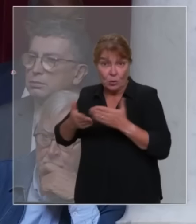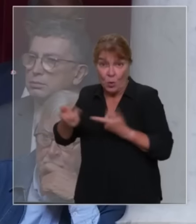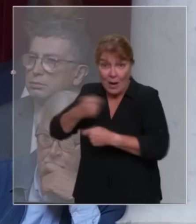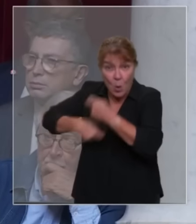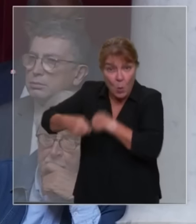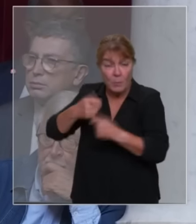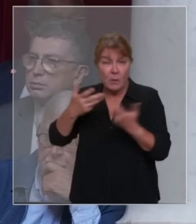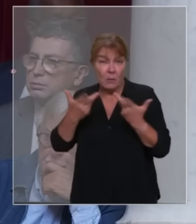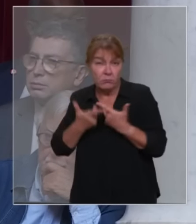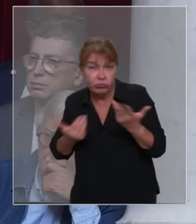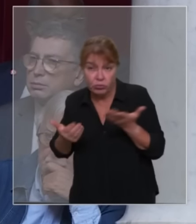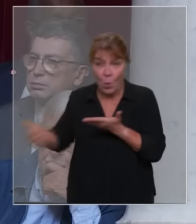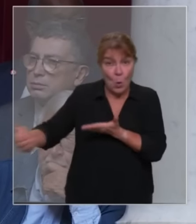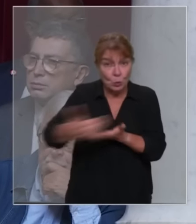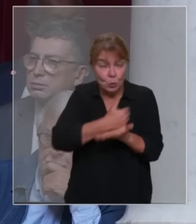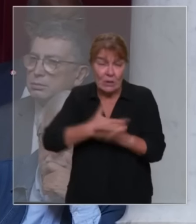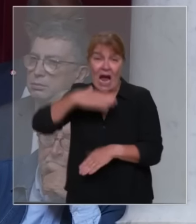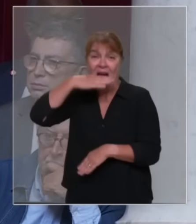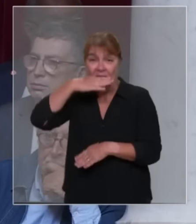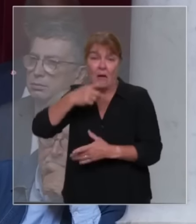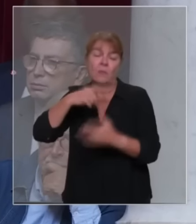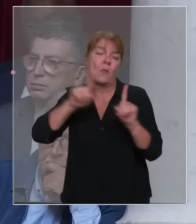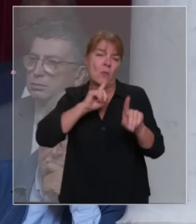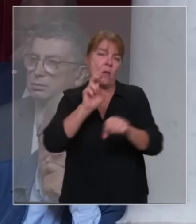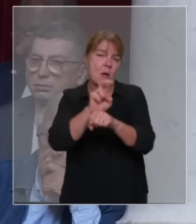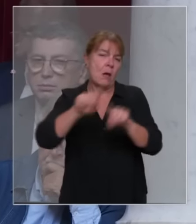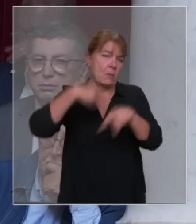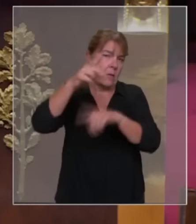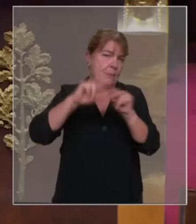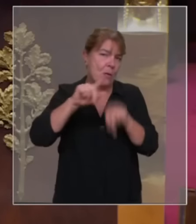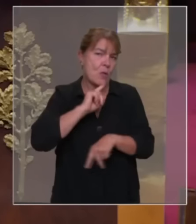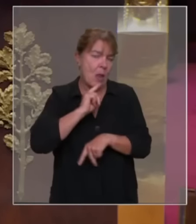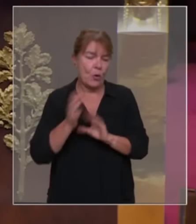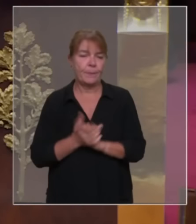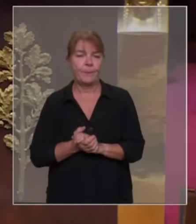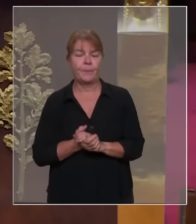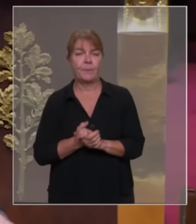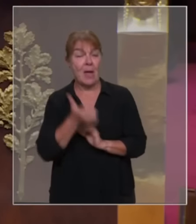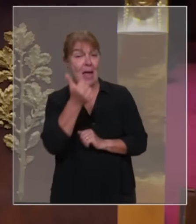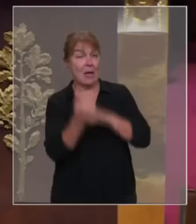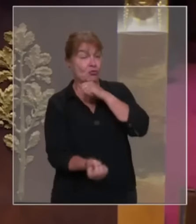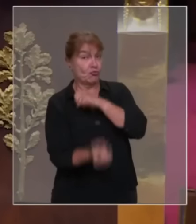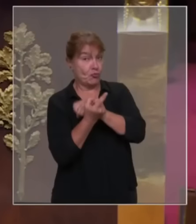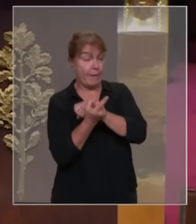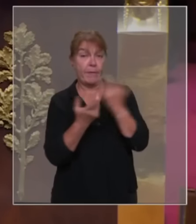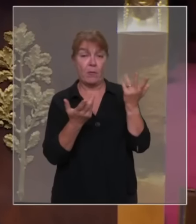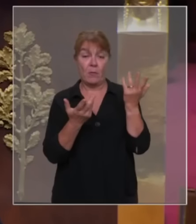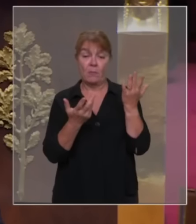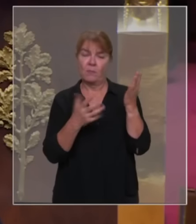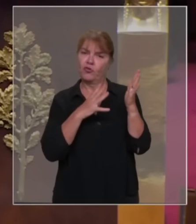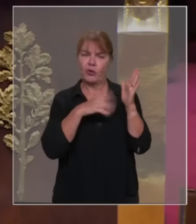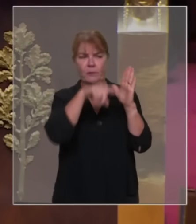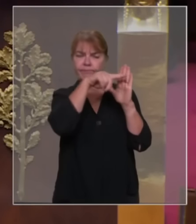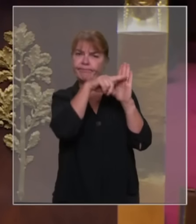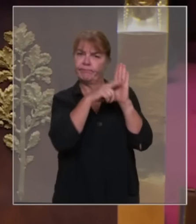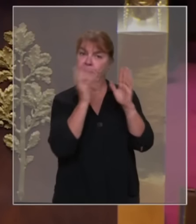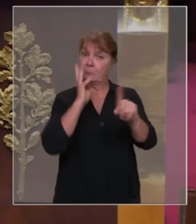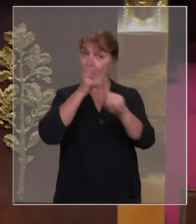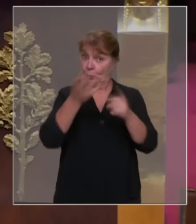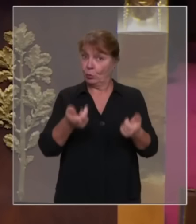moyens et de ressources, j'y reviendrai. En revanche, contrairement à cet ordre de